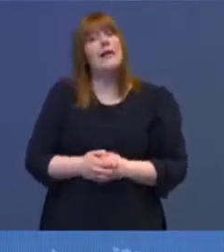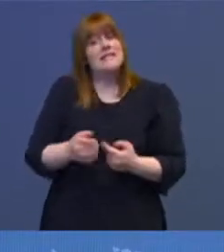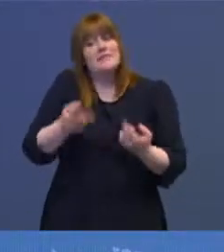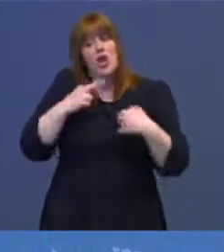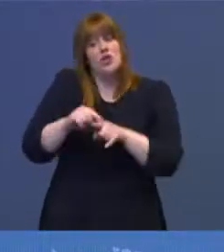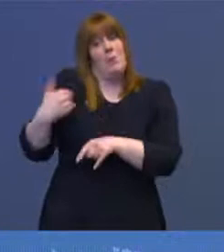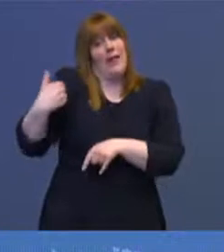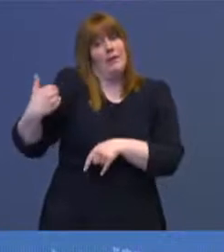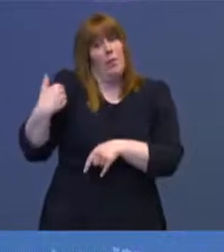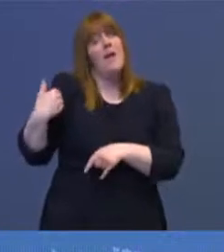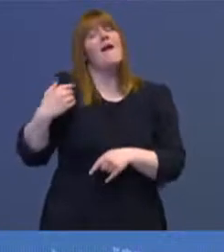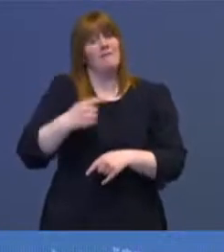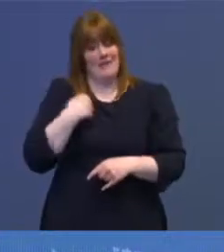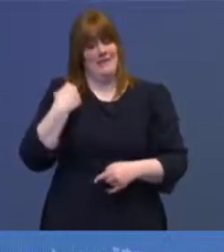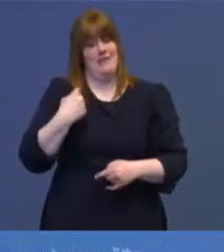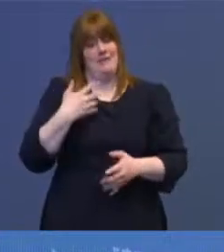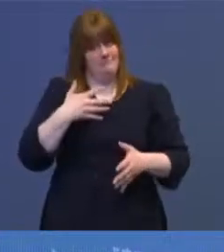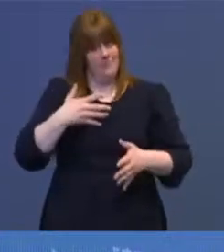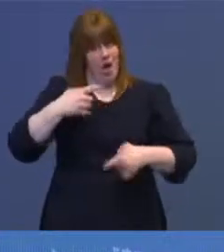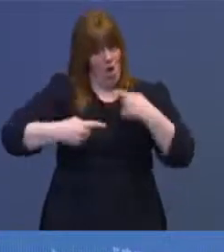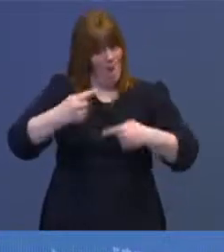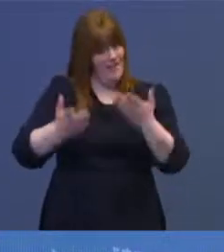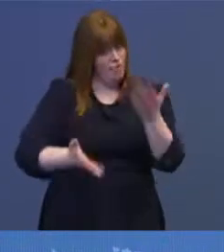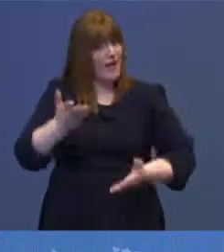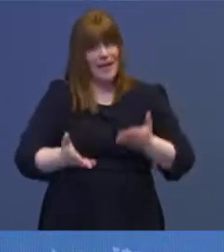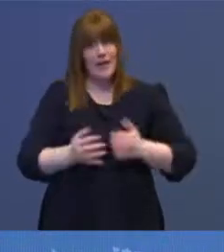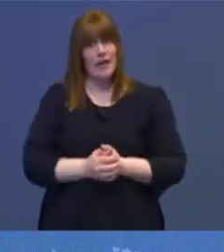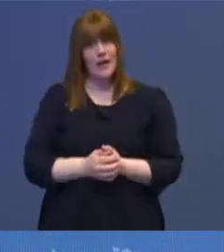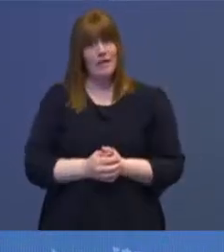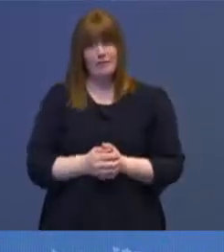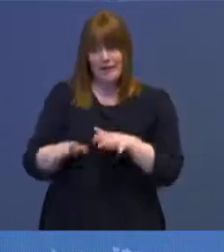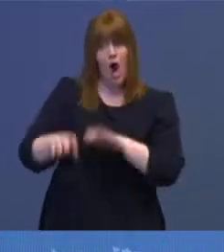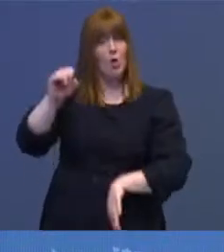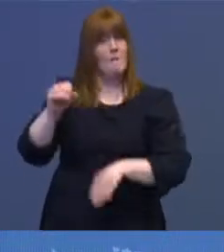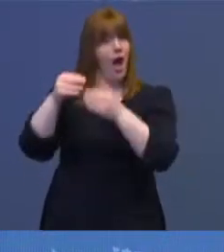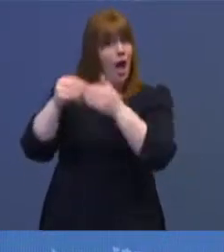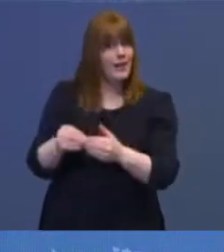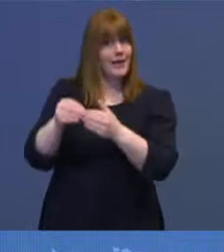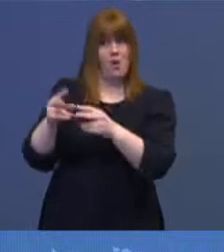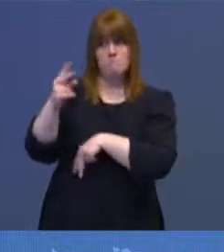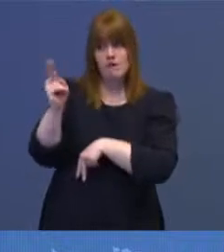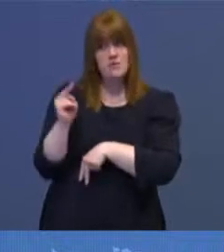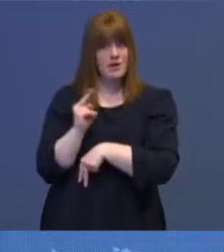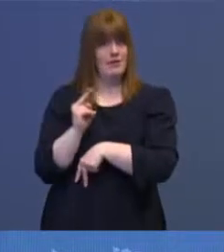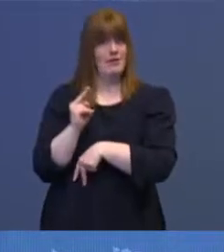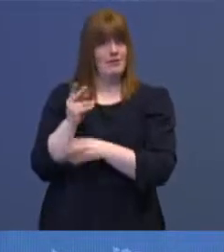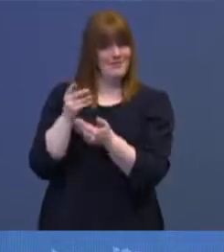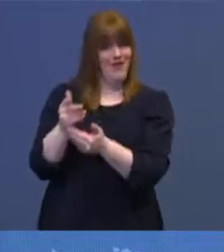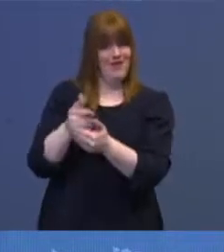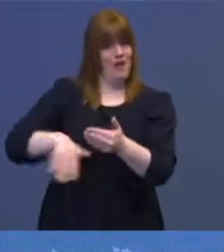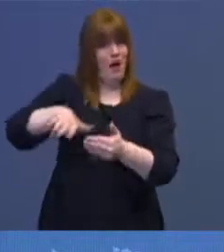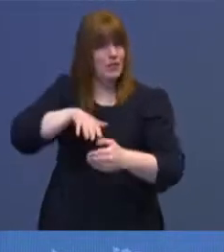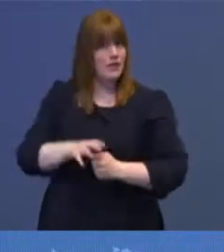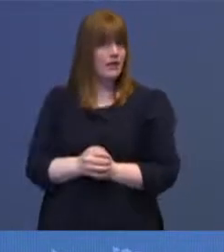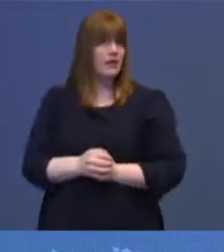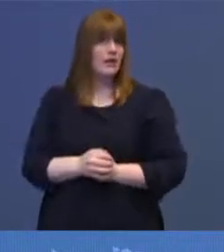vurdering. Vi har kontakt med allierte og partnere I blant våre nærstående land. Vi